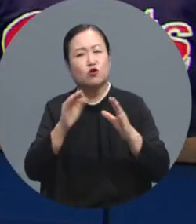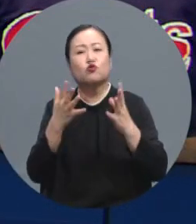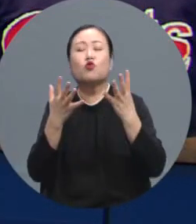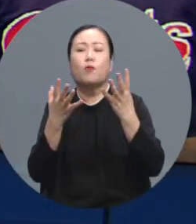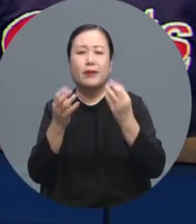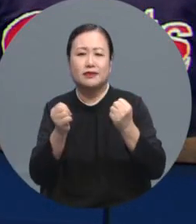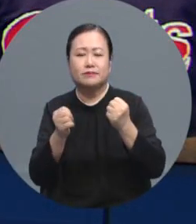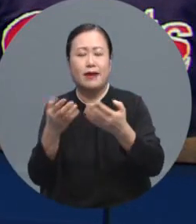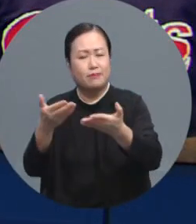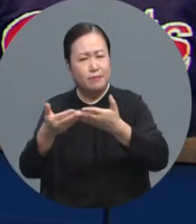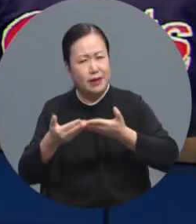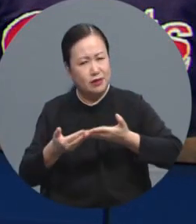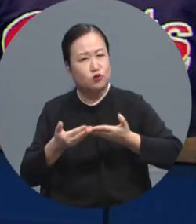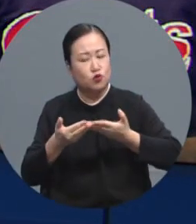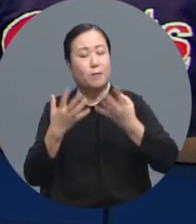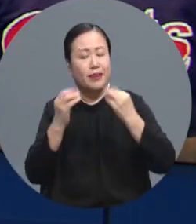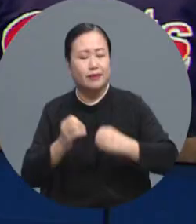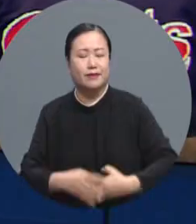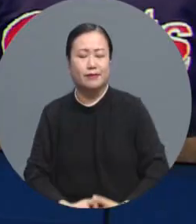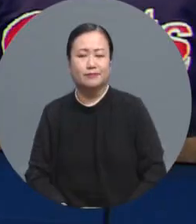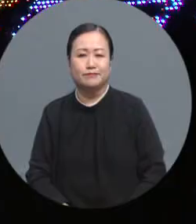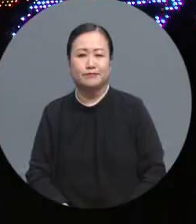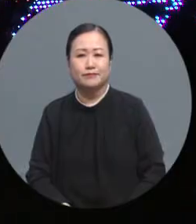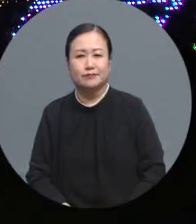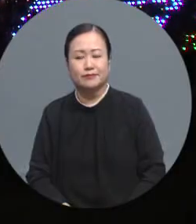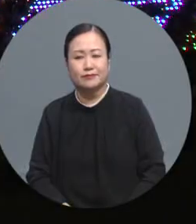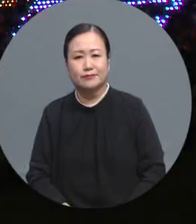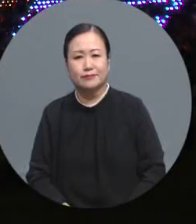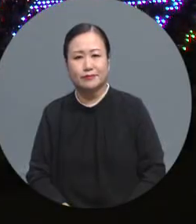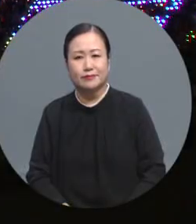많다는 계산입니다. 류재민 기자입니다.